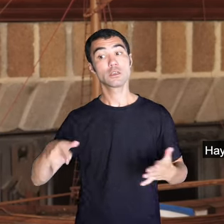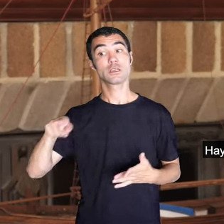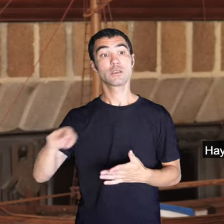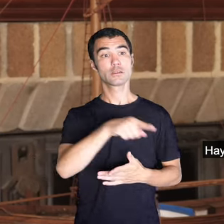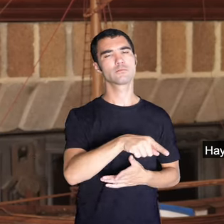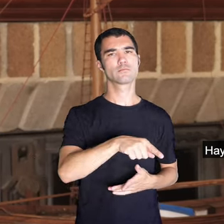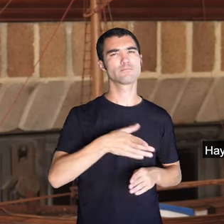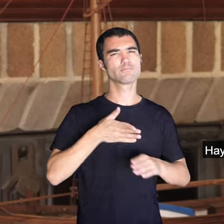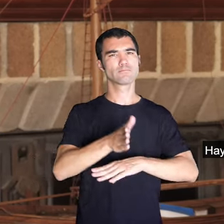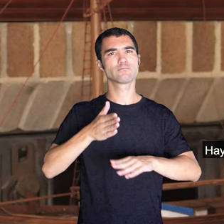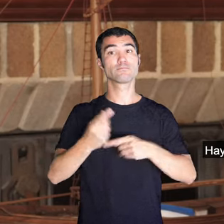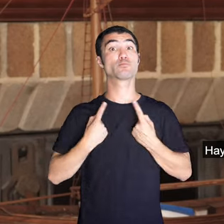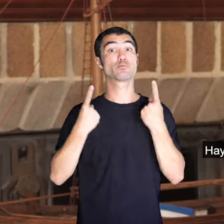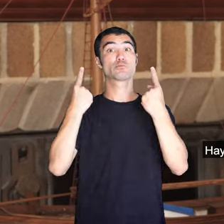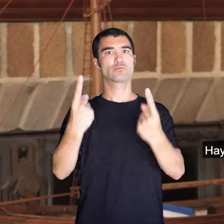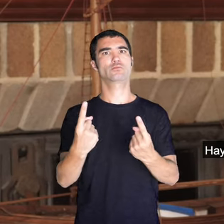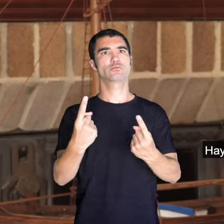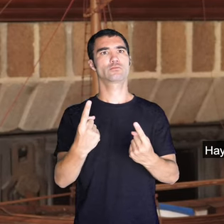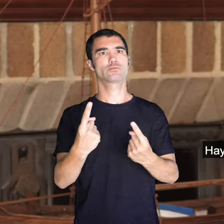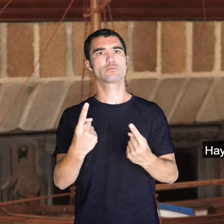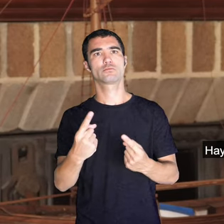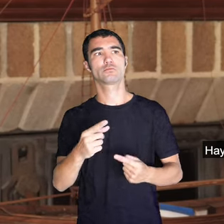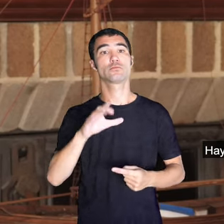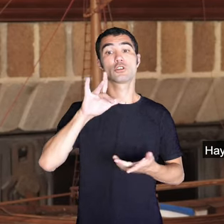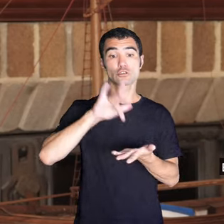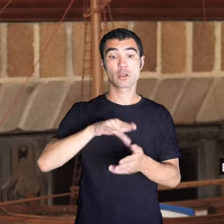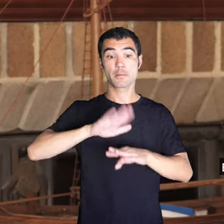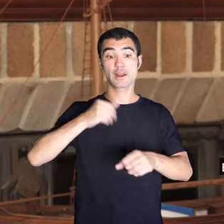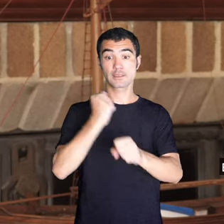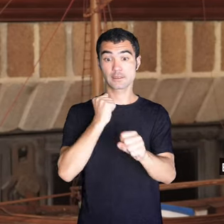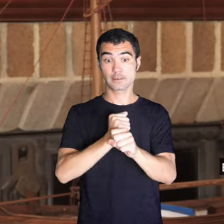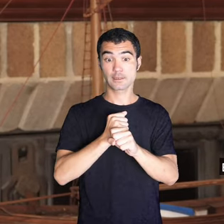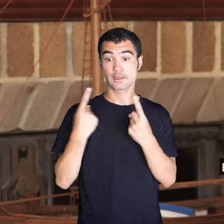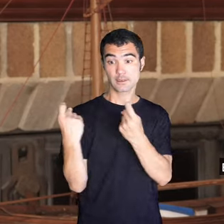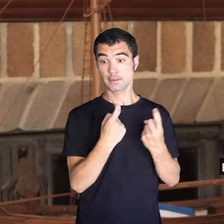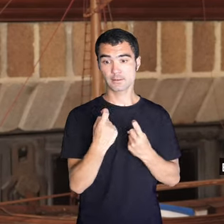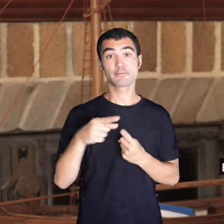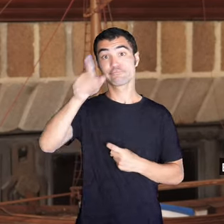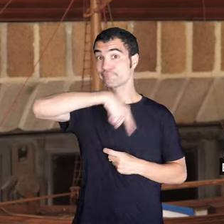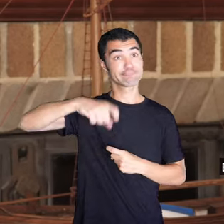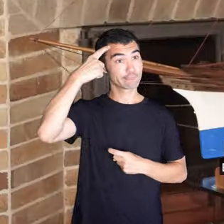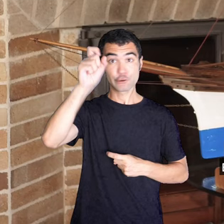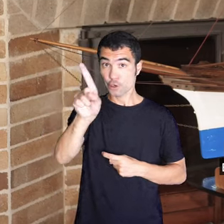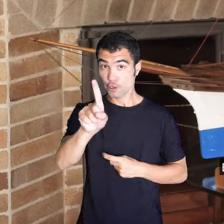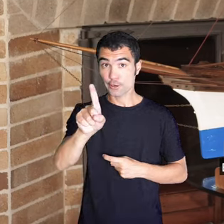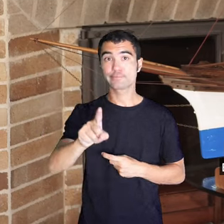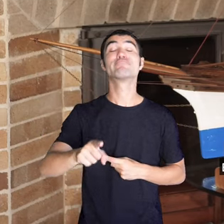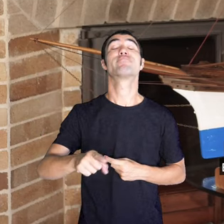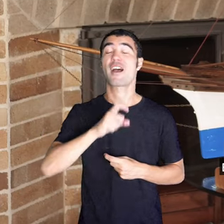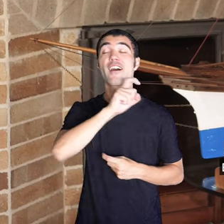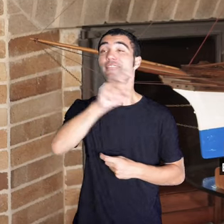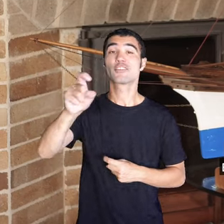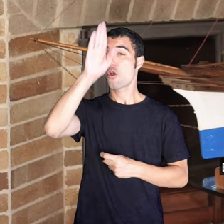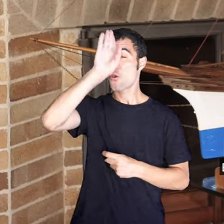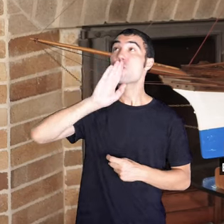maderes, primerament la madera que s'hagi d'emplear per fer feina, malament molta gent no hi cregui, ha de ser tallada de